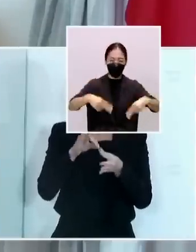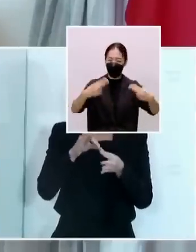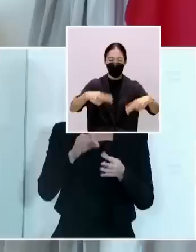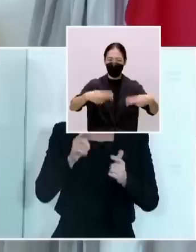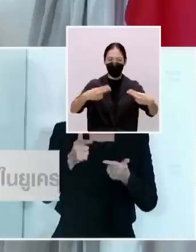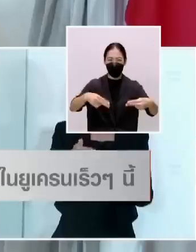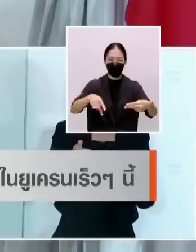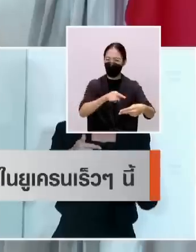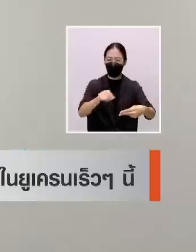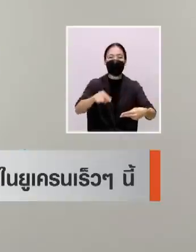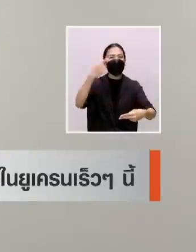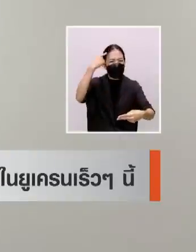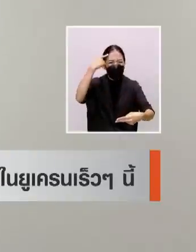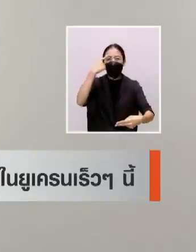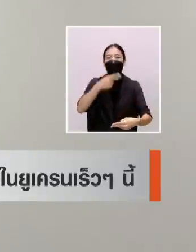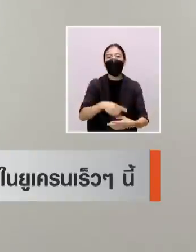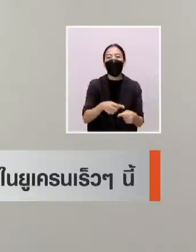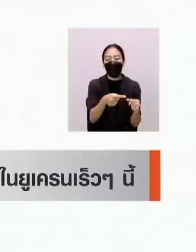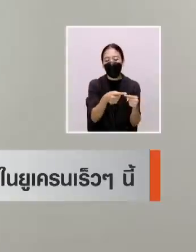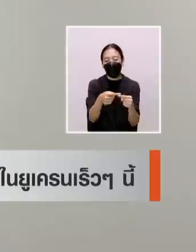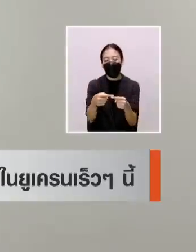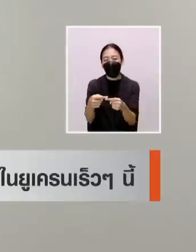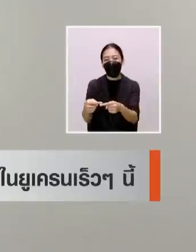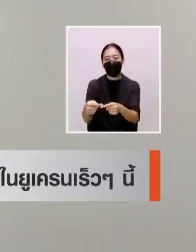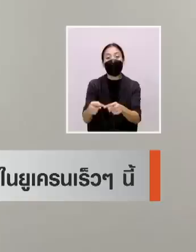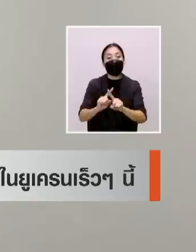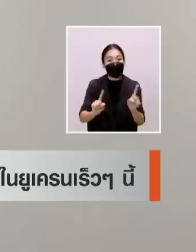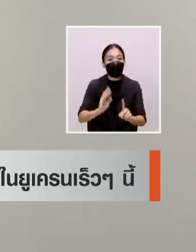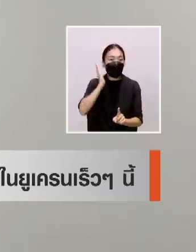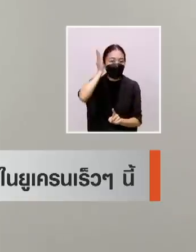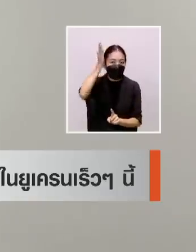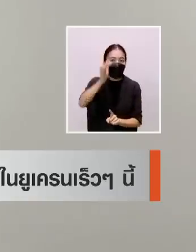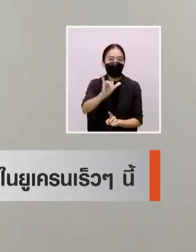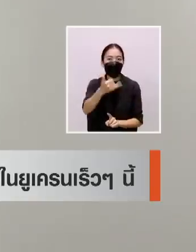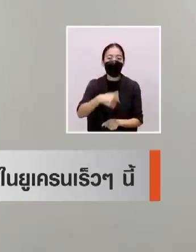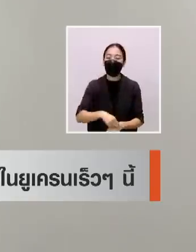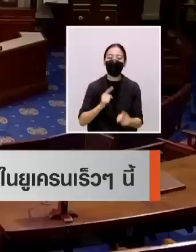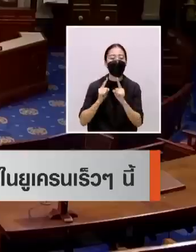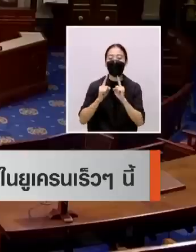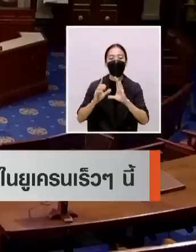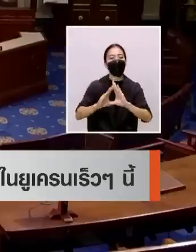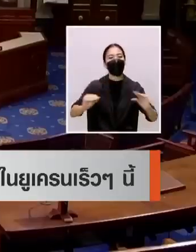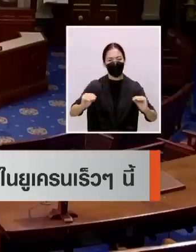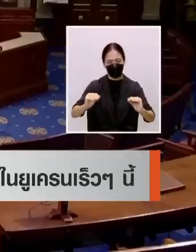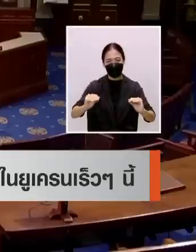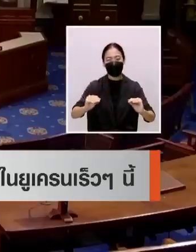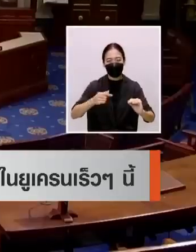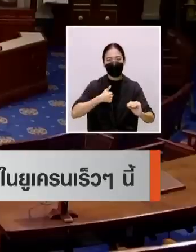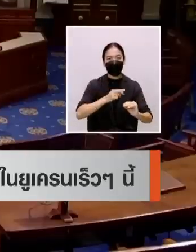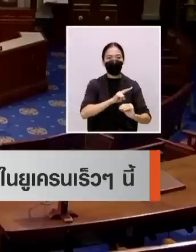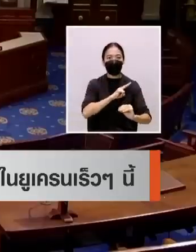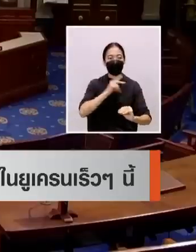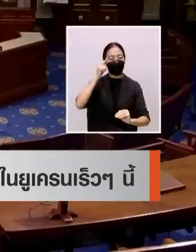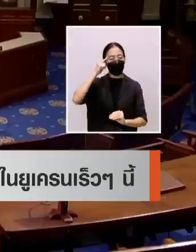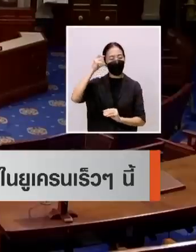อยู่นะแต่ก็ไม่ได้อยู่ตลอดไปคือสุดท้ายก็ต้องมีการเจรจาสันติภาพเกิดขึ้นแล้วก็หวังว่าจะมีแนวทางแก้ปัญหาที่สอ